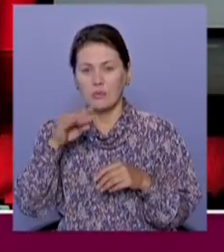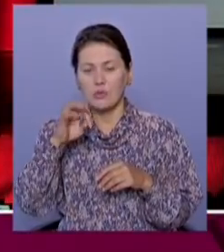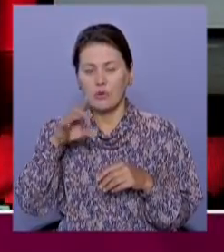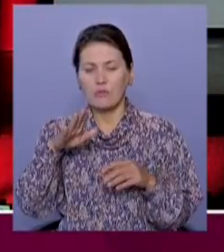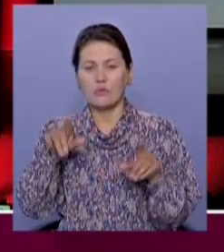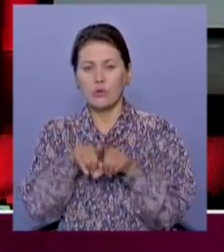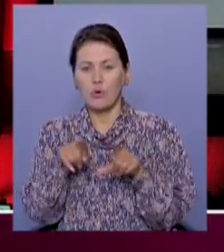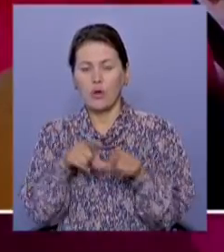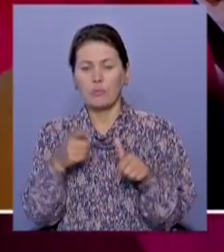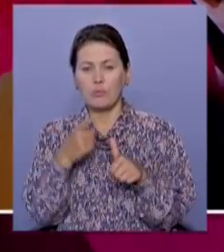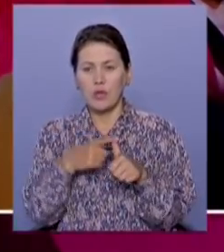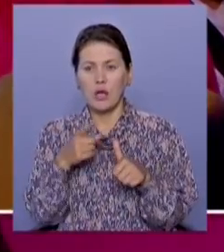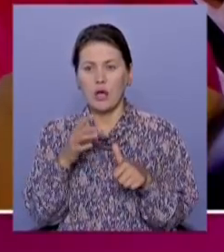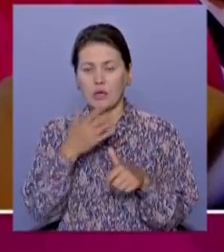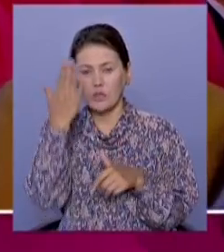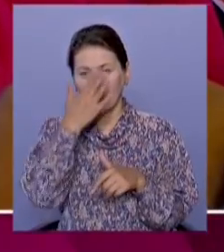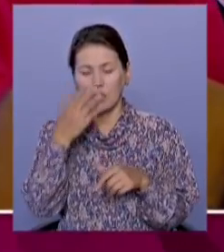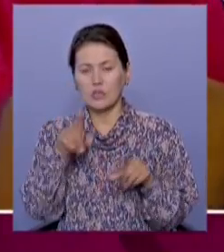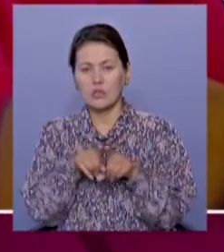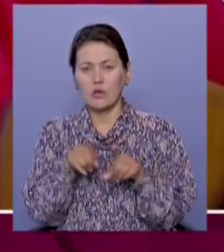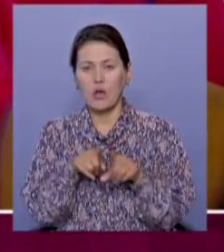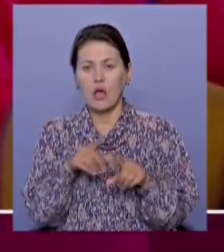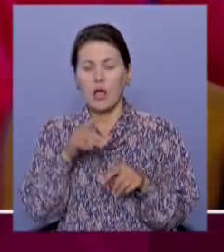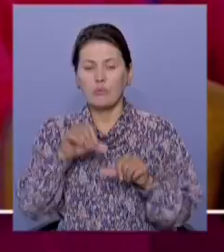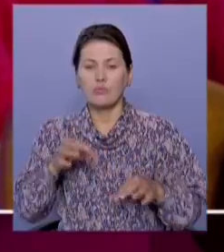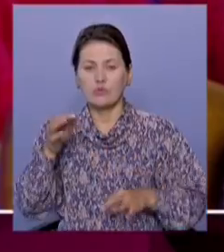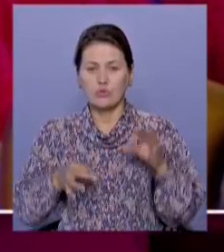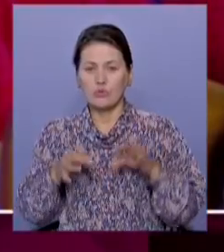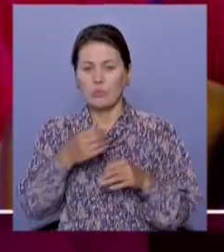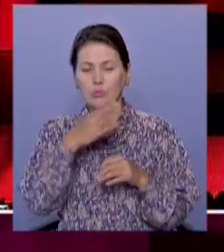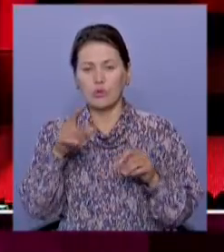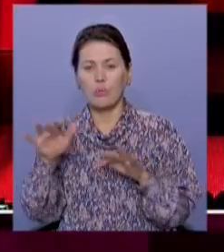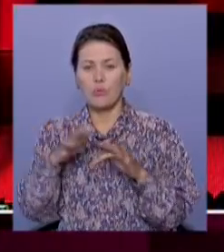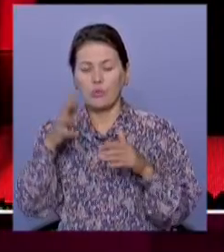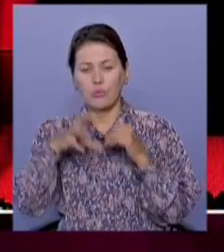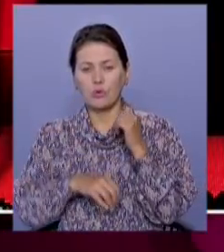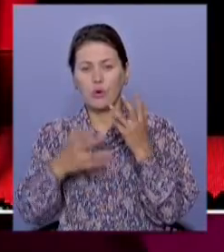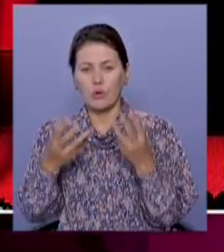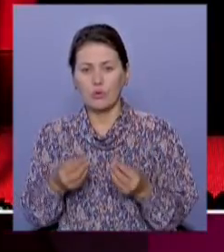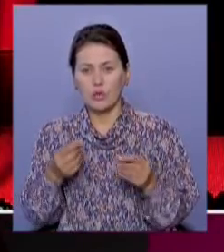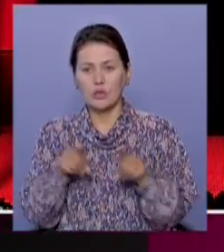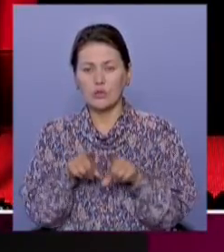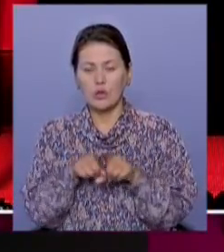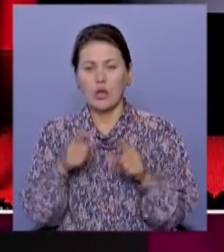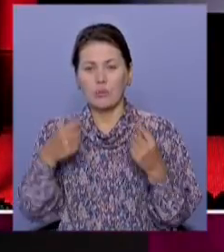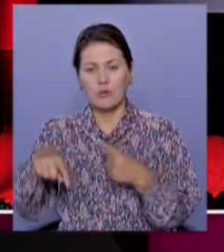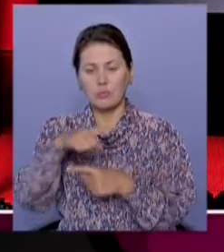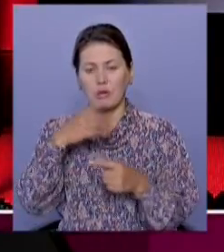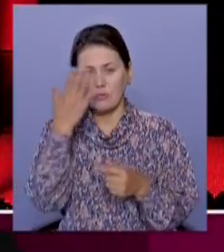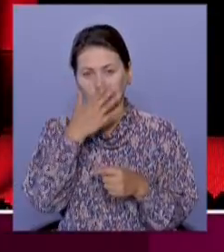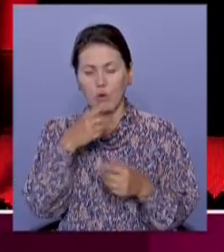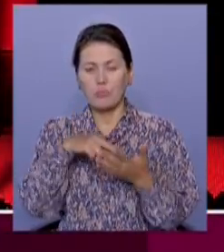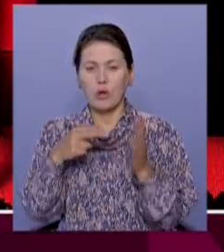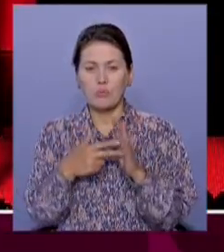Петрухин сынды киногерлер төрелік етті. Еске сала кетейік, осыған дейін шараның соңғы күнінде Ақан Сатаевтың «Бизнесмендер» фильмі көрсетіледі